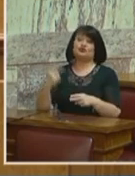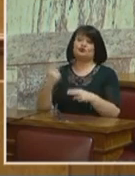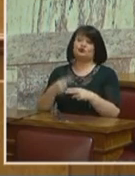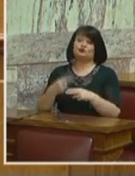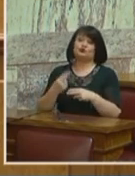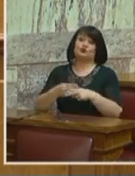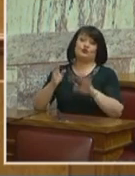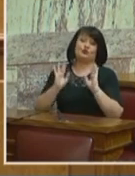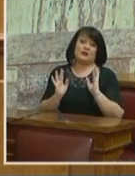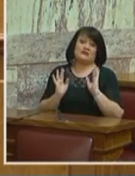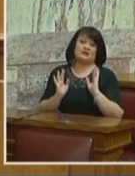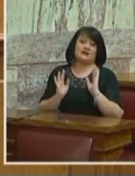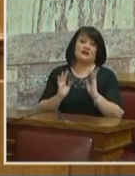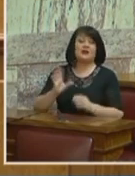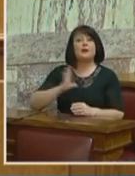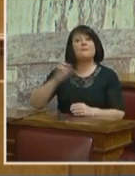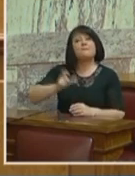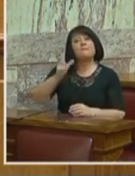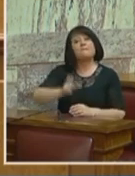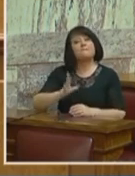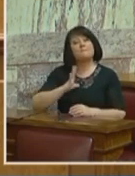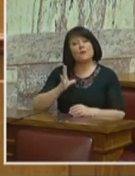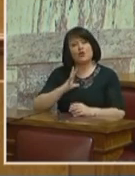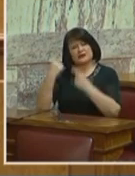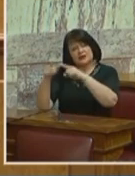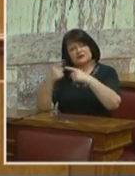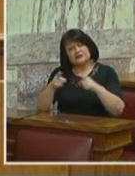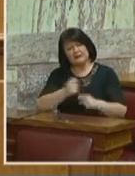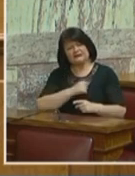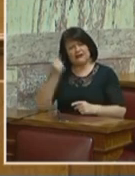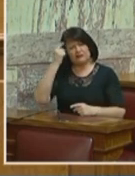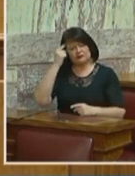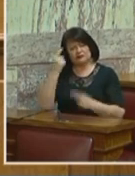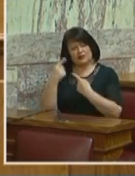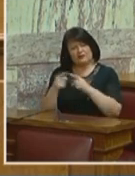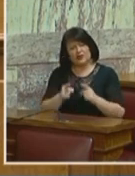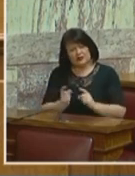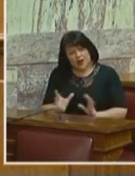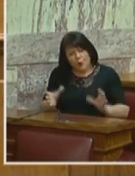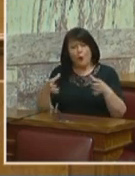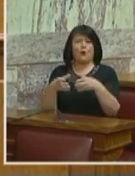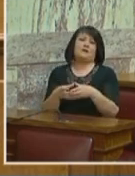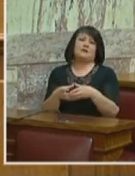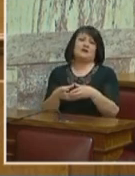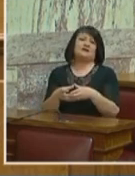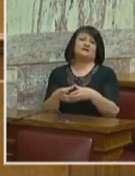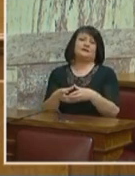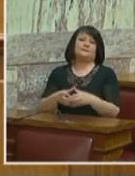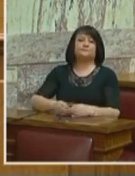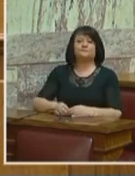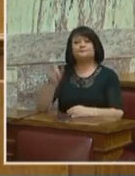ενώνονται πολίτες από διαφορετικές ιδεολογικές αφετηρίες. Πολίτες που έχουν